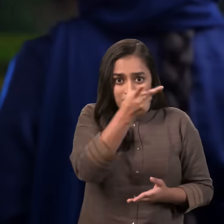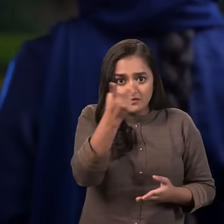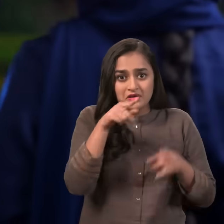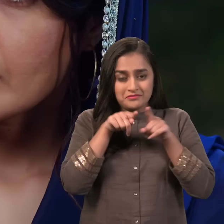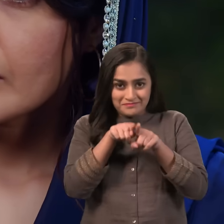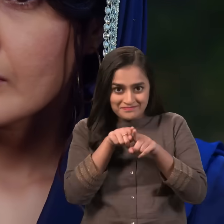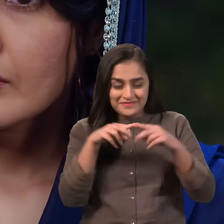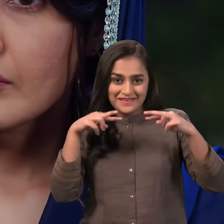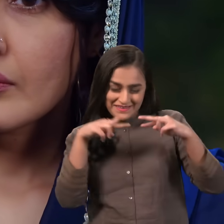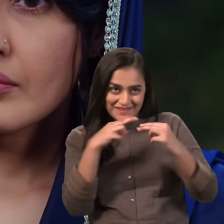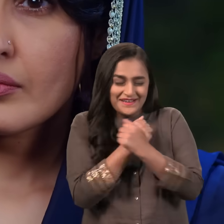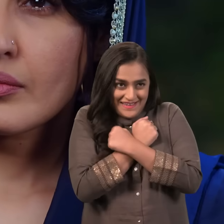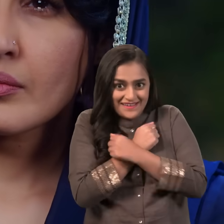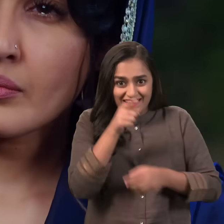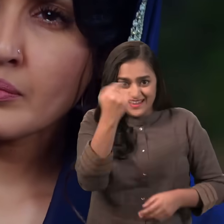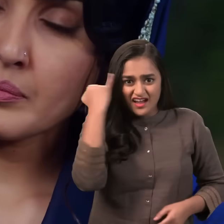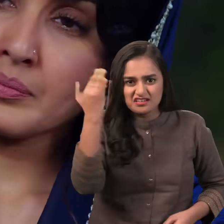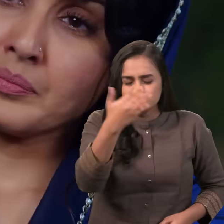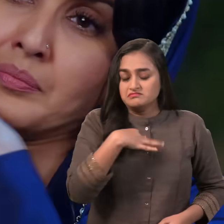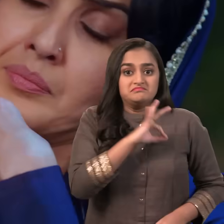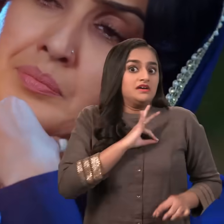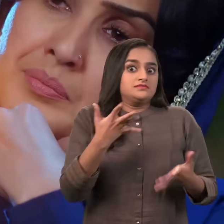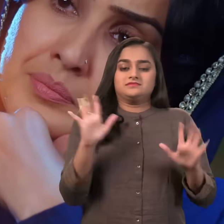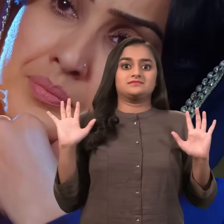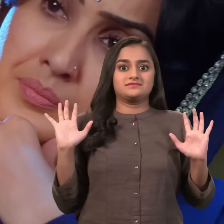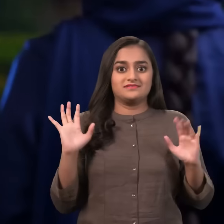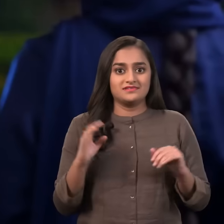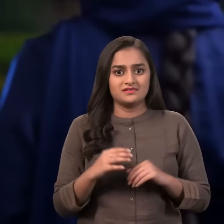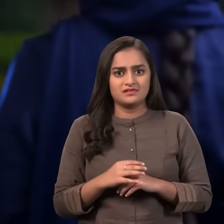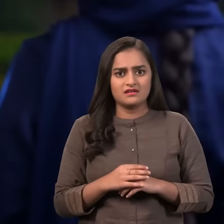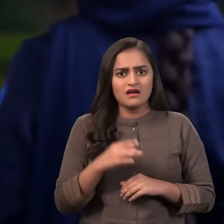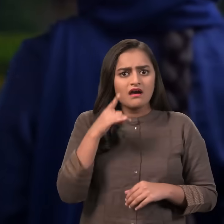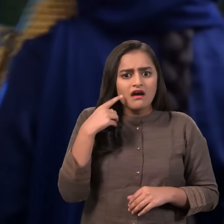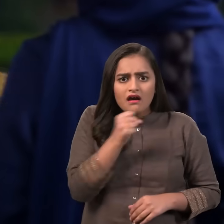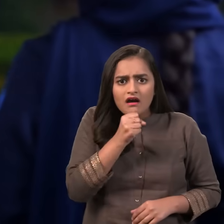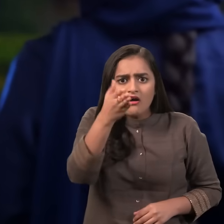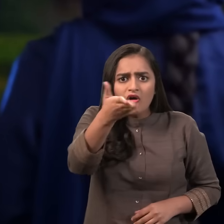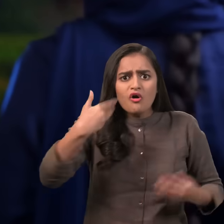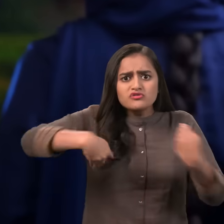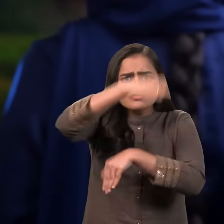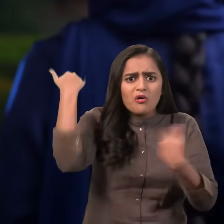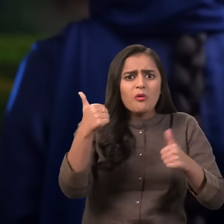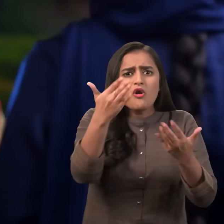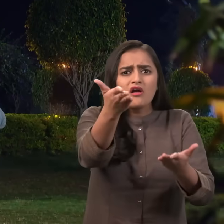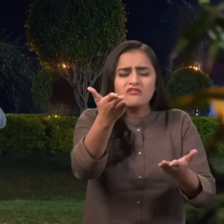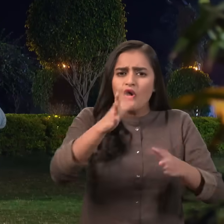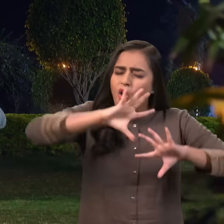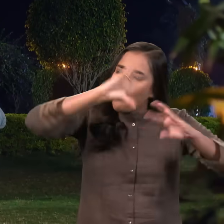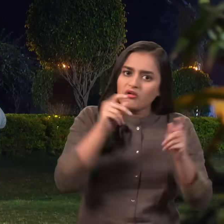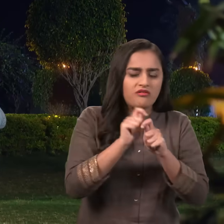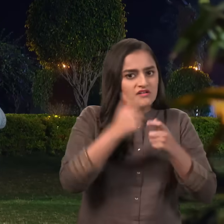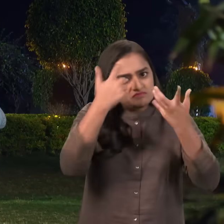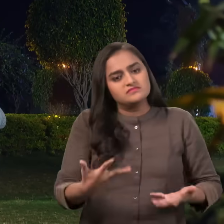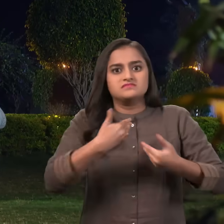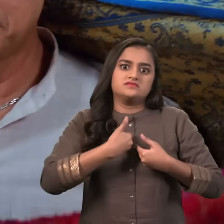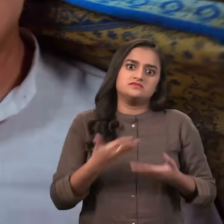में आंगन में ये रोमांटिक डेट वाला आइडिया ना मैंने तो बिल्कुल पसंद नहीं आया। हरक सिंह तुम्हारे पास तो शॉल भी नहीं है, सब